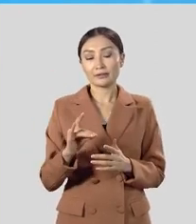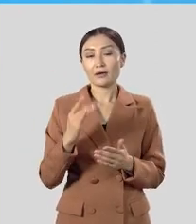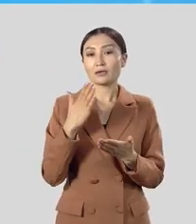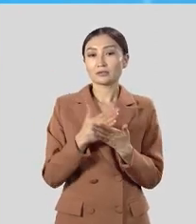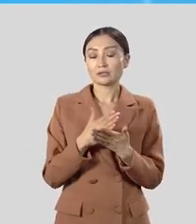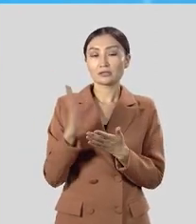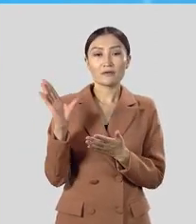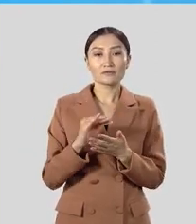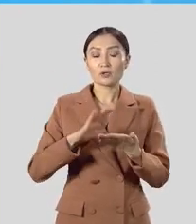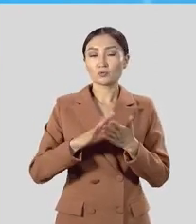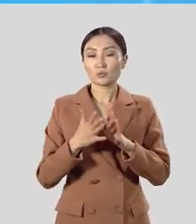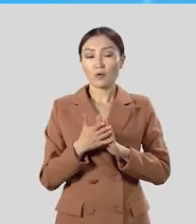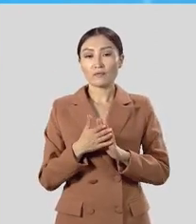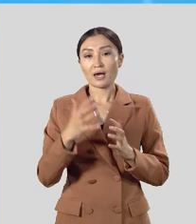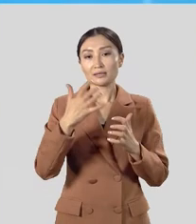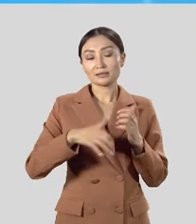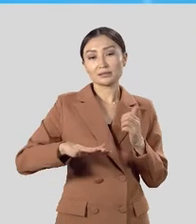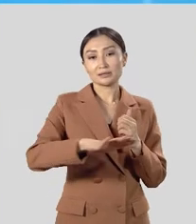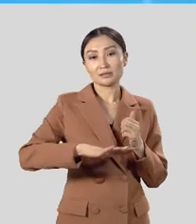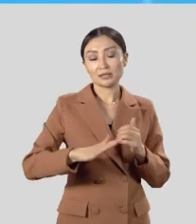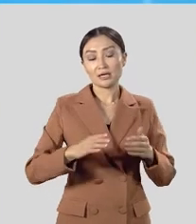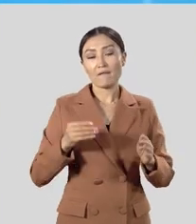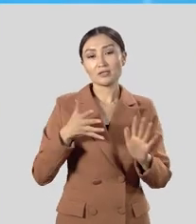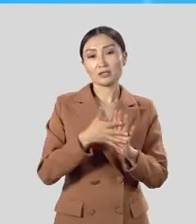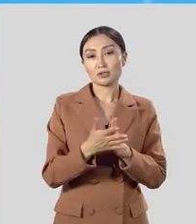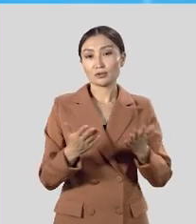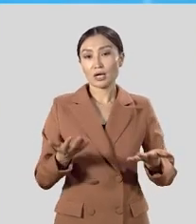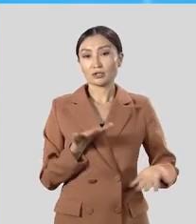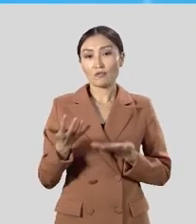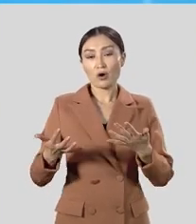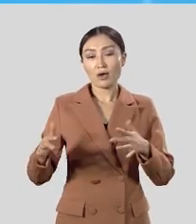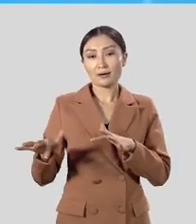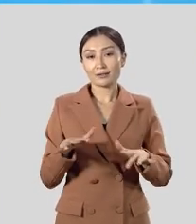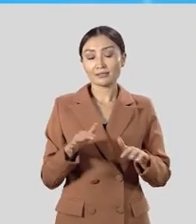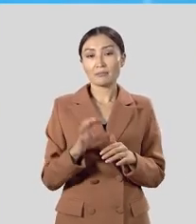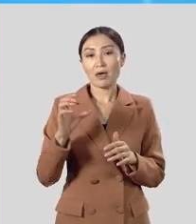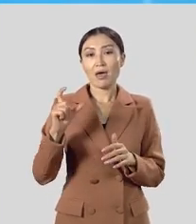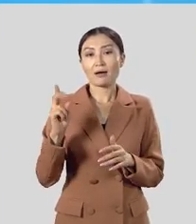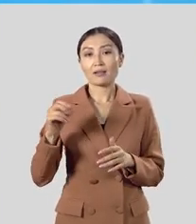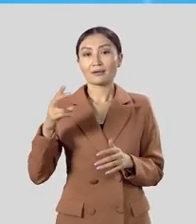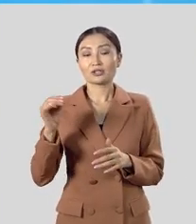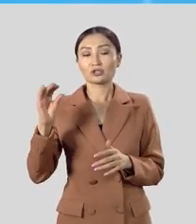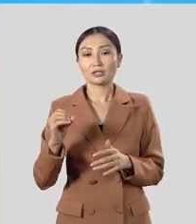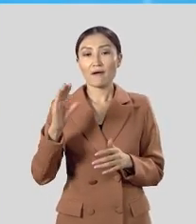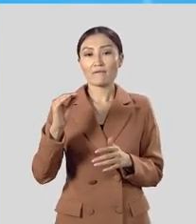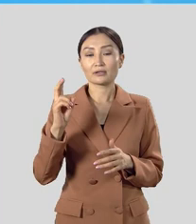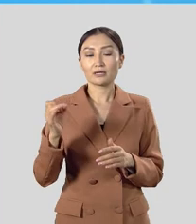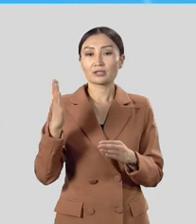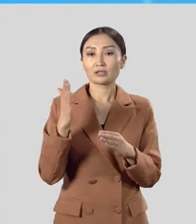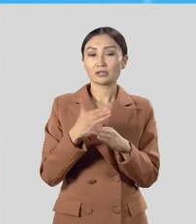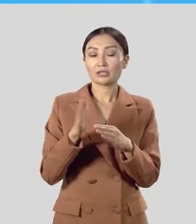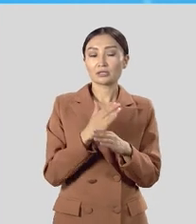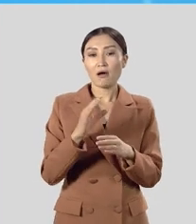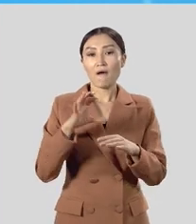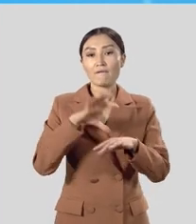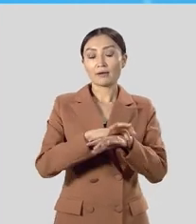означающий все условия среды, воздействующие на живой организм. Экологические факторы делятся на факторы